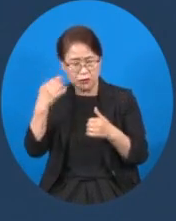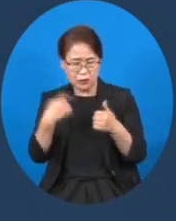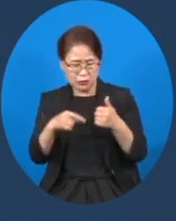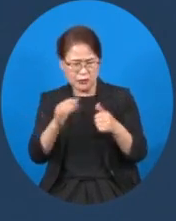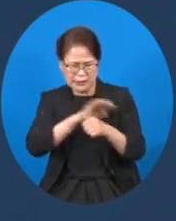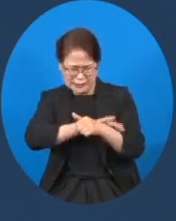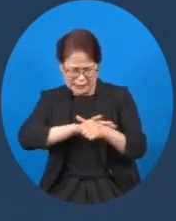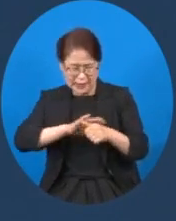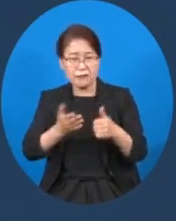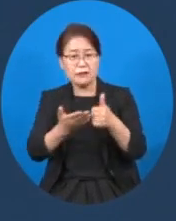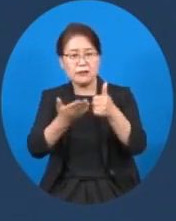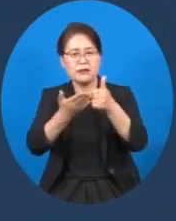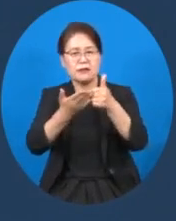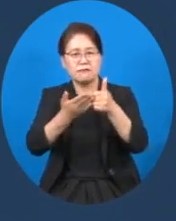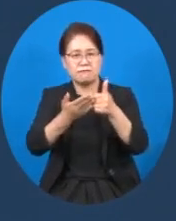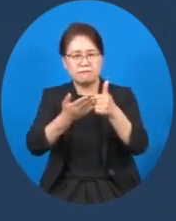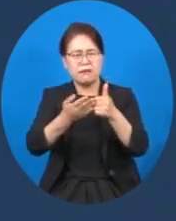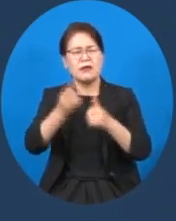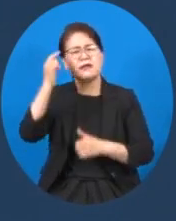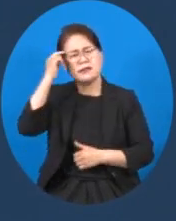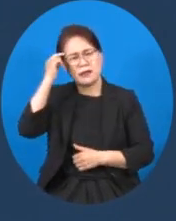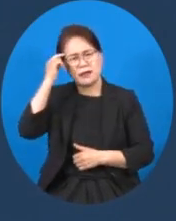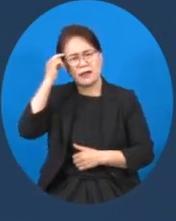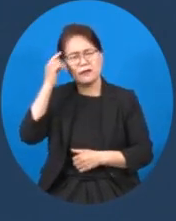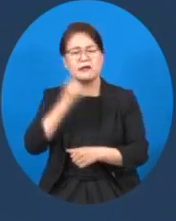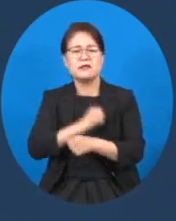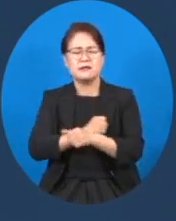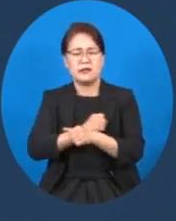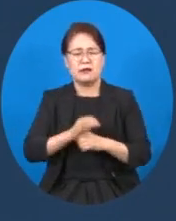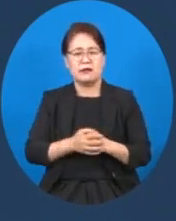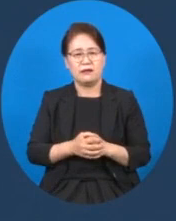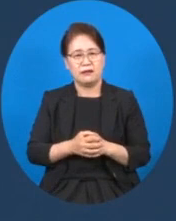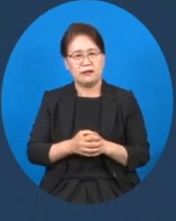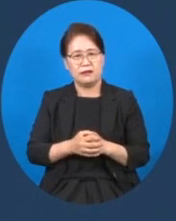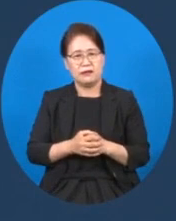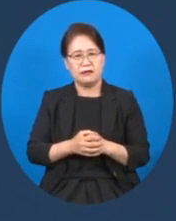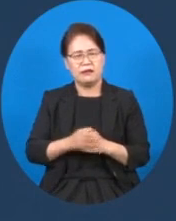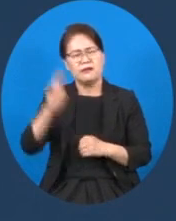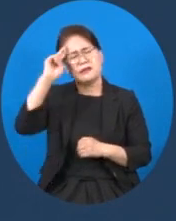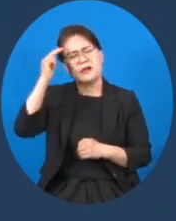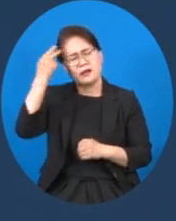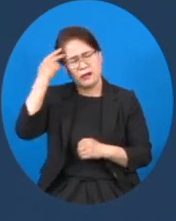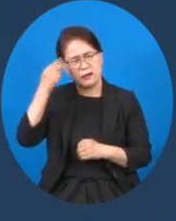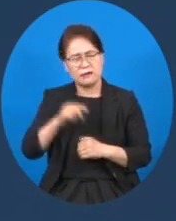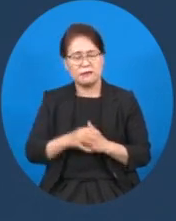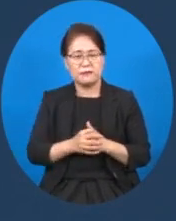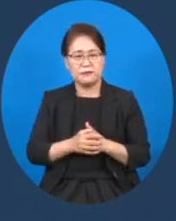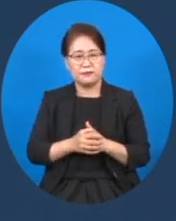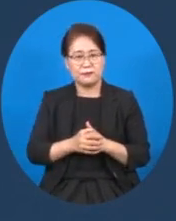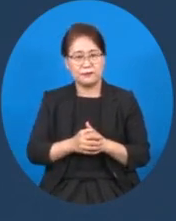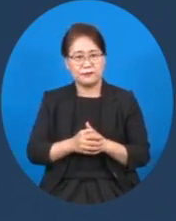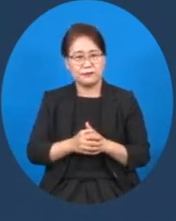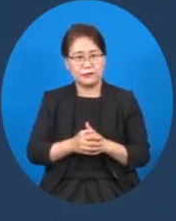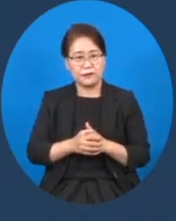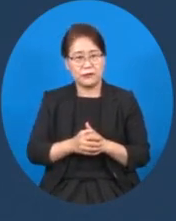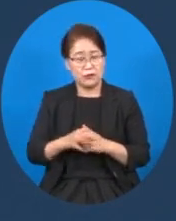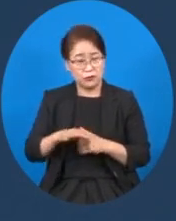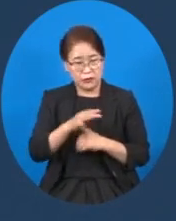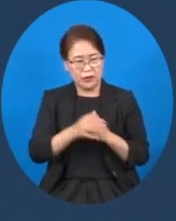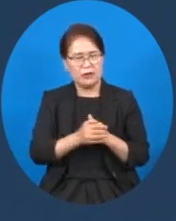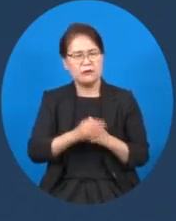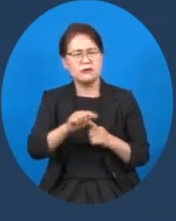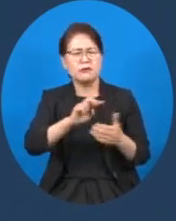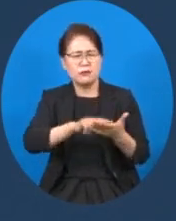잘 시켜줄 거라고 생각을 했어요. 근데 여러분, 그건 착각이에요. 거기서 우리가 넘어진